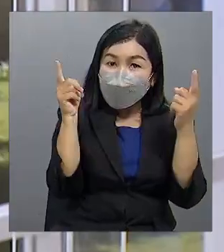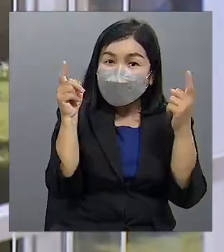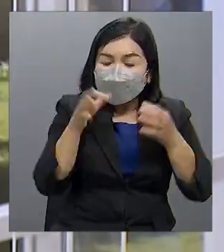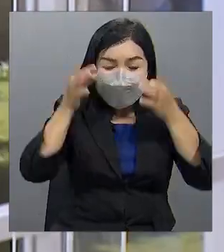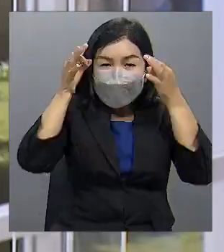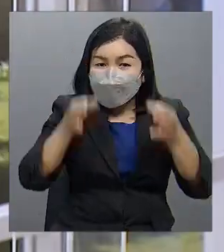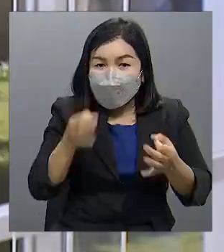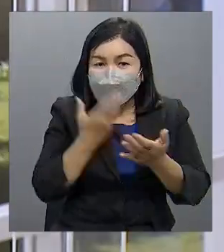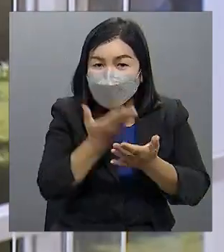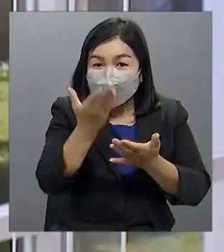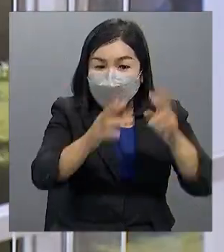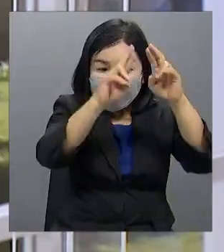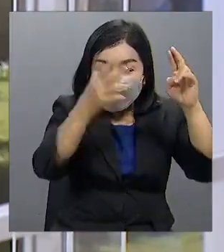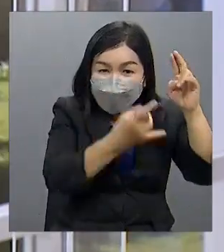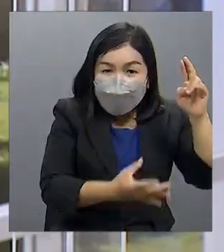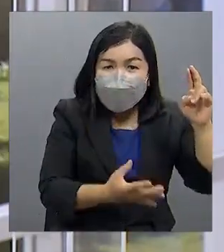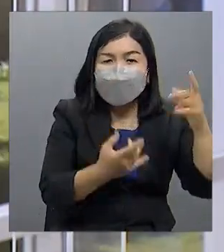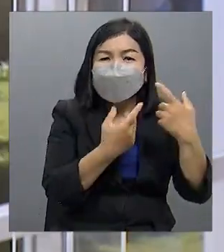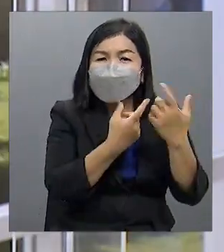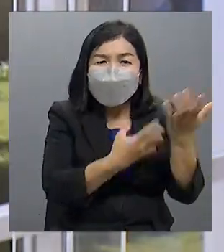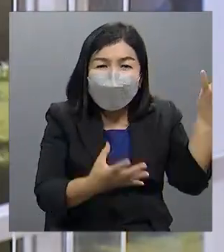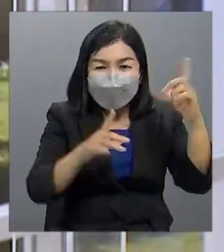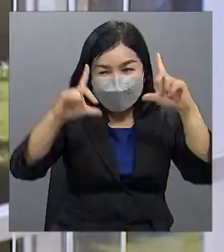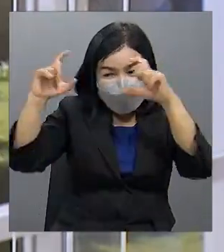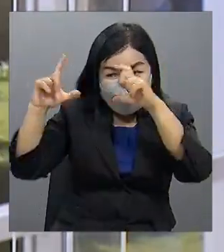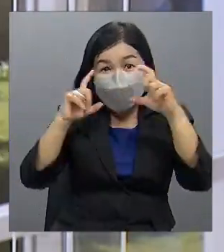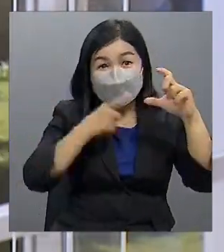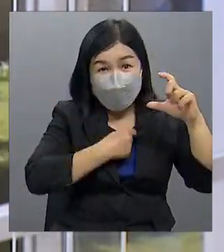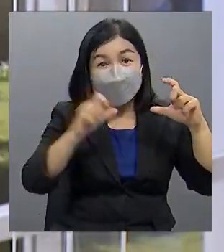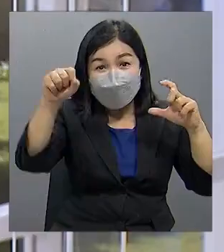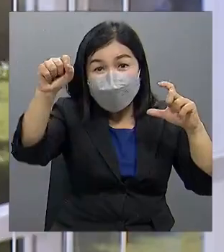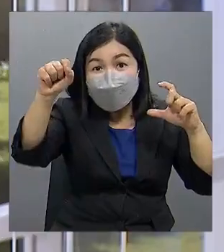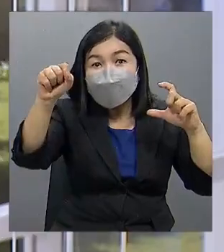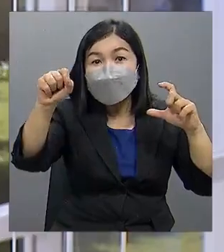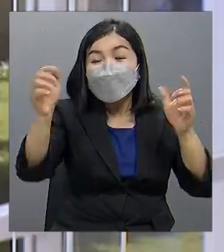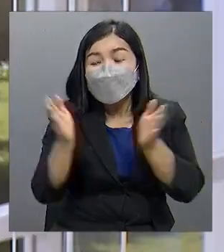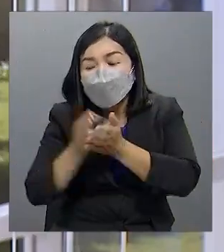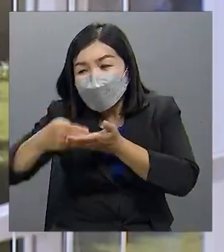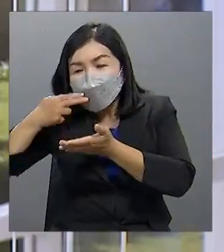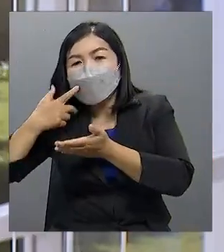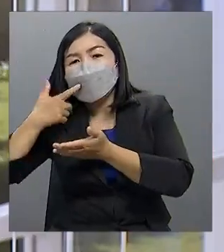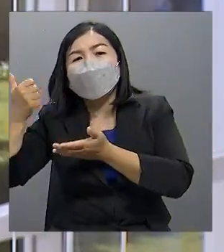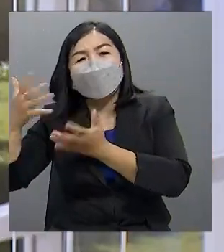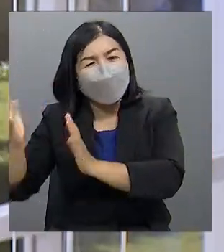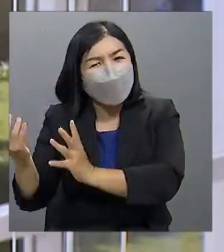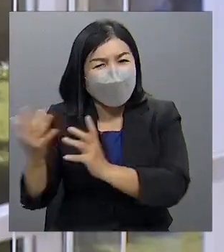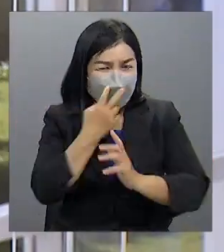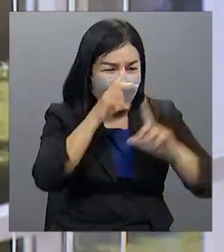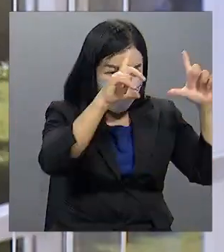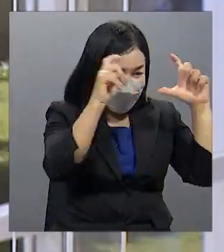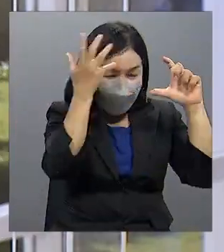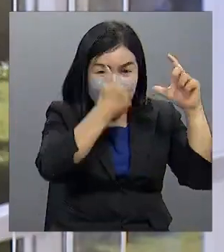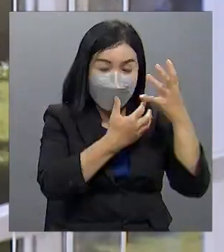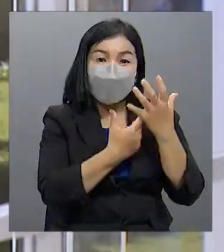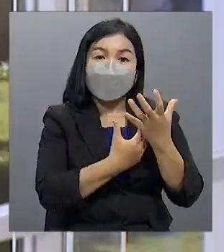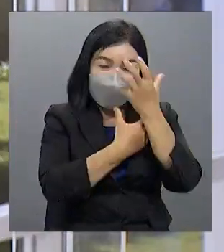านไหนเนี่ยขอให้มันมีอะไรให้ได้ถ่ายรูปทำคอนเทนต์อร่อยอีกเรื่องนึงเลยด้วยซ้ำนะฮะพาไปดูร้านนี้ครับเขาบอกว่าอร่อยด้วยแล้